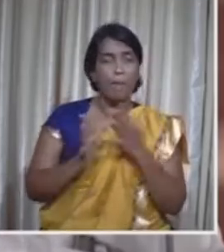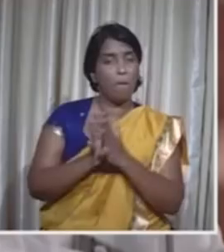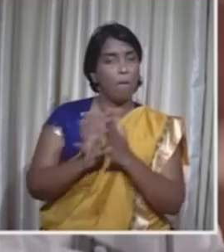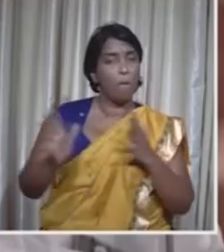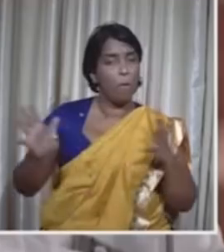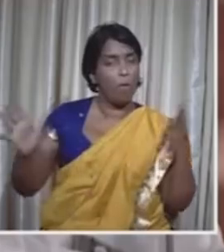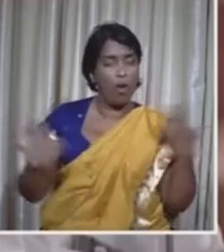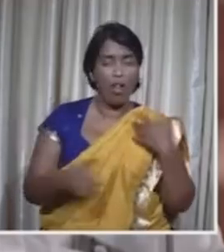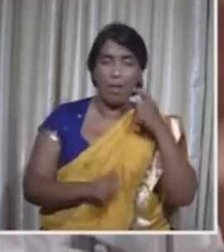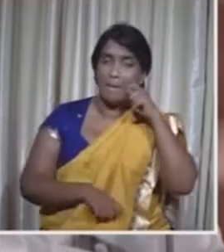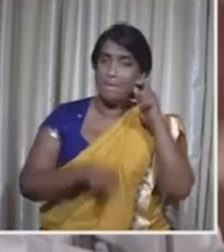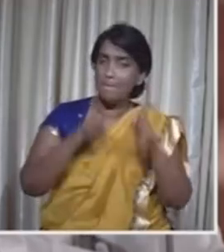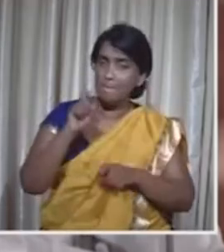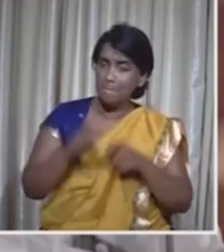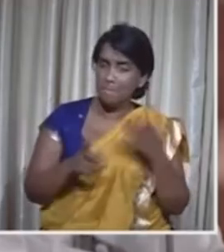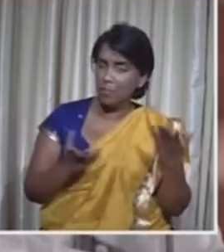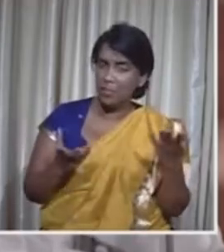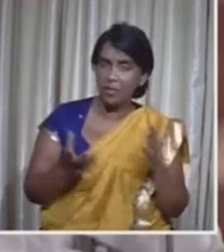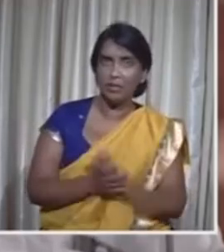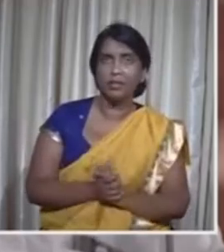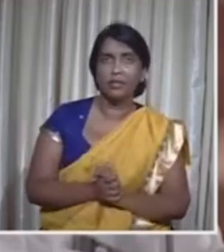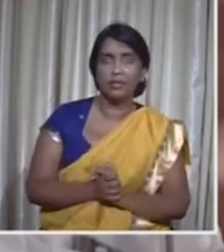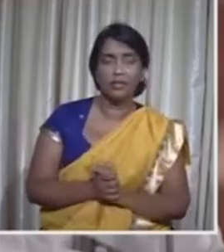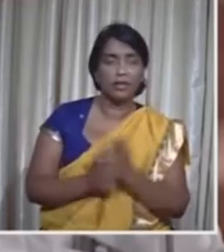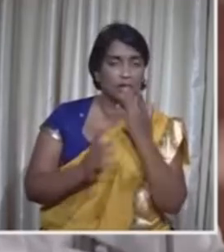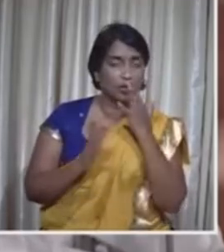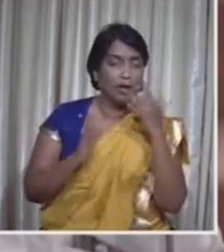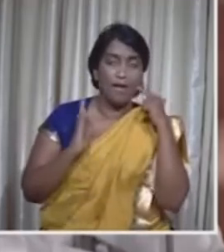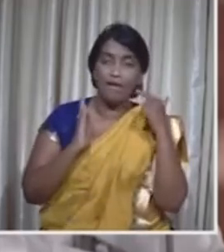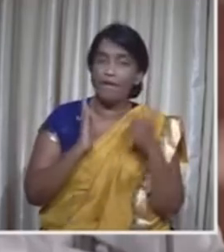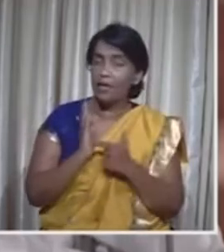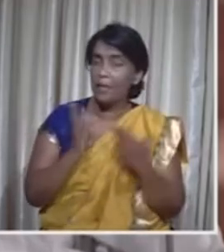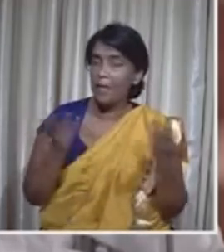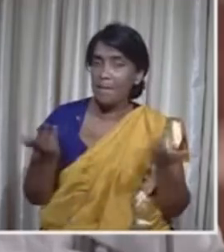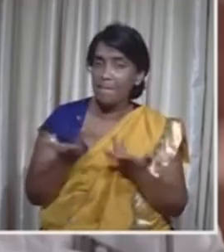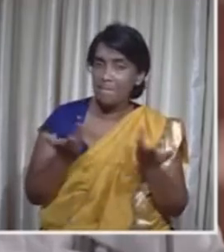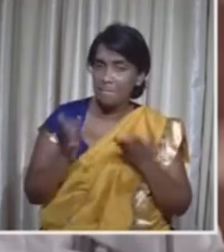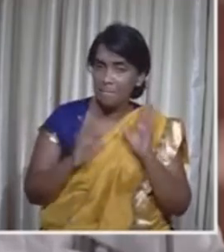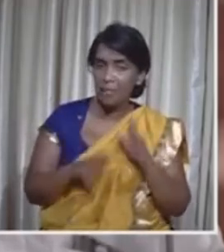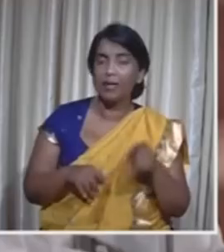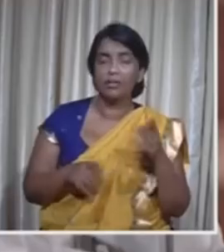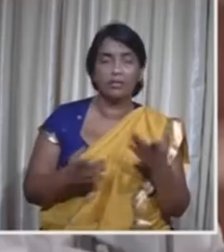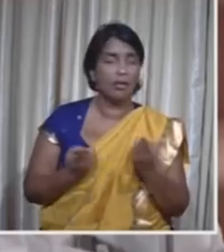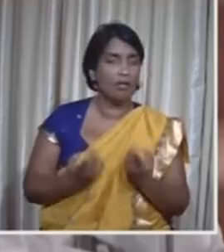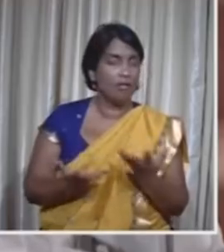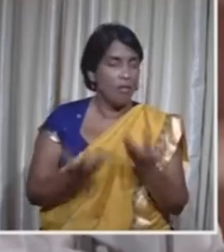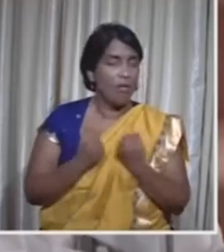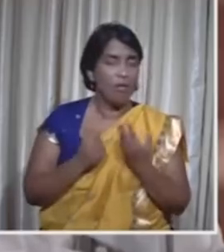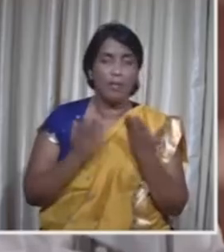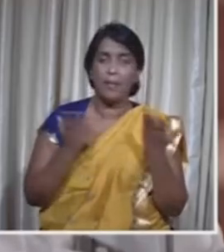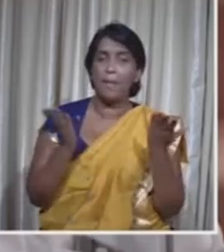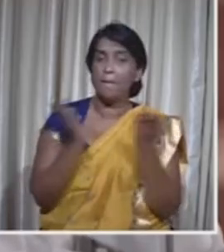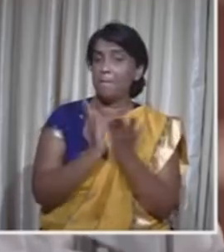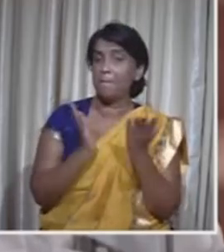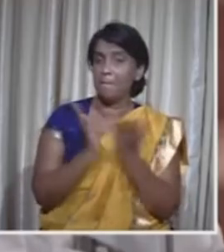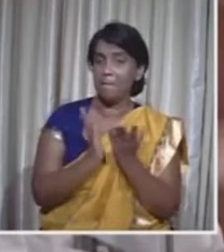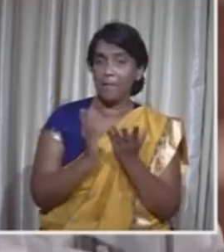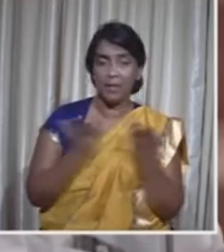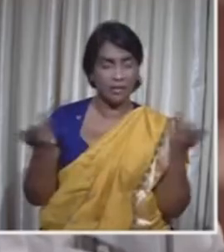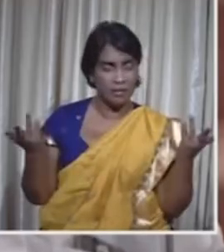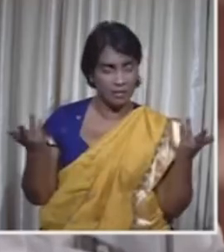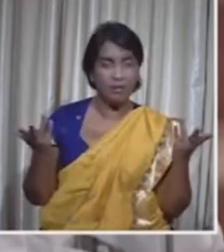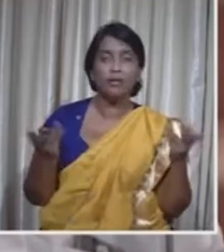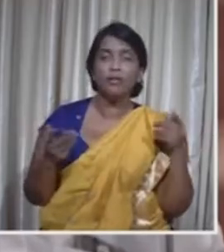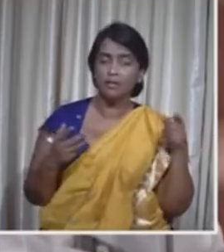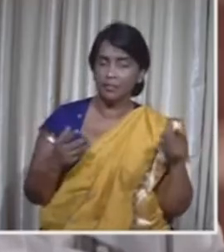வினாத்தாள்கள் பரீட்சைகளை வைக்க முடியாமல் அரசாங்கம் வினாத்தாள் இல்லை என்று சொல்கிறது, அதற்குரிய தாள்கள் இல்லை என்று. பத்திரிகை அடிப்பதற்கு நிறுவனங்கள் தாள்கள்